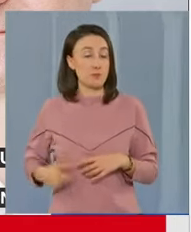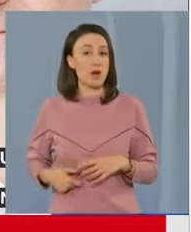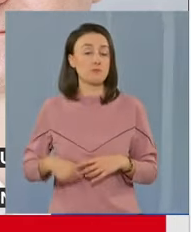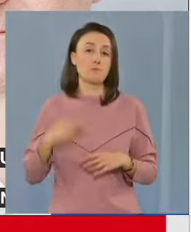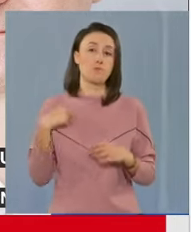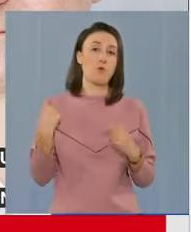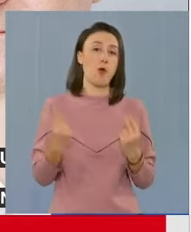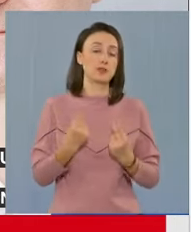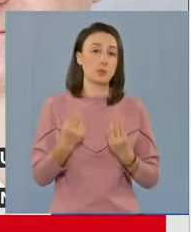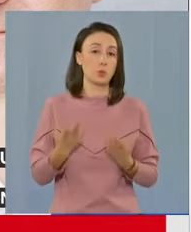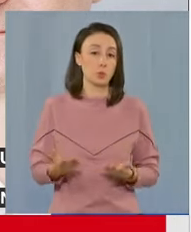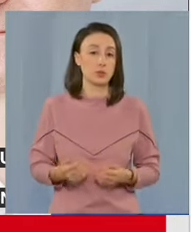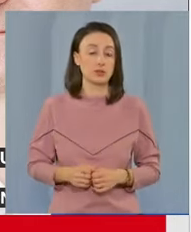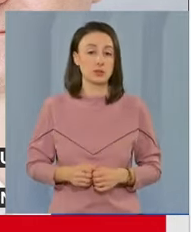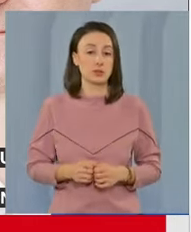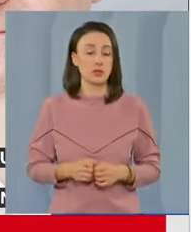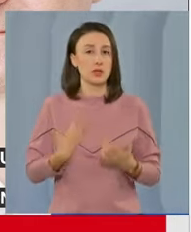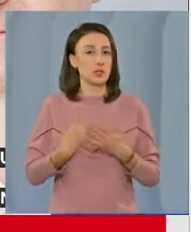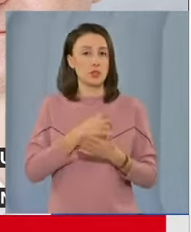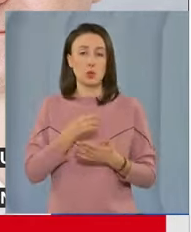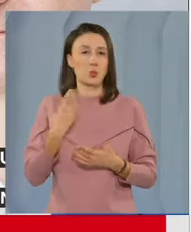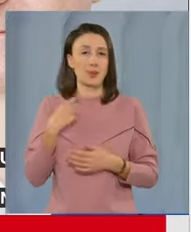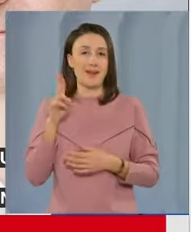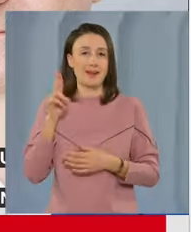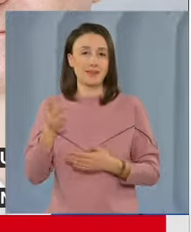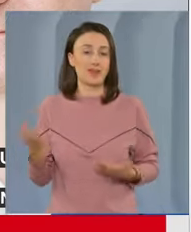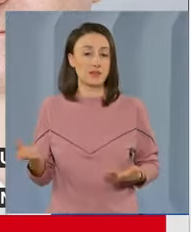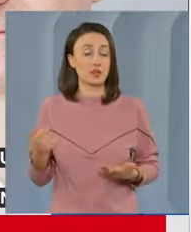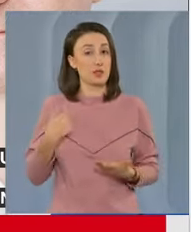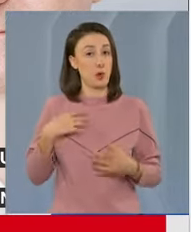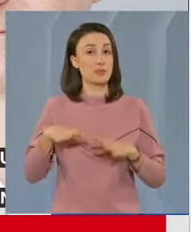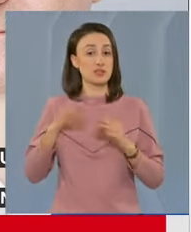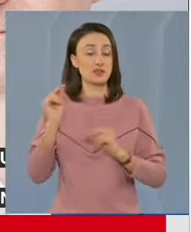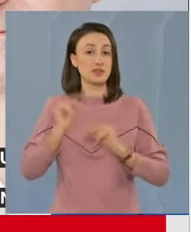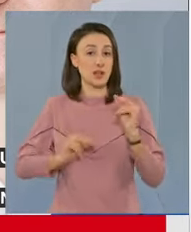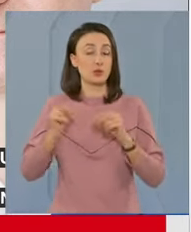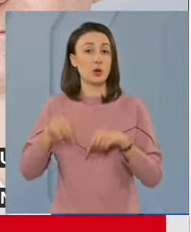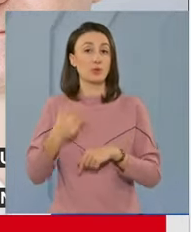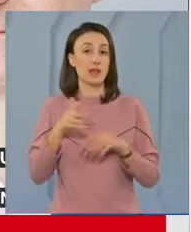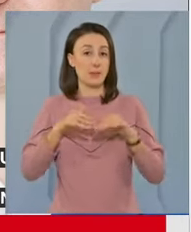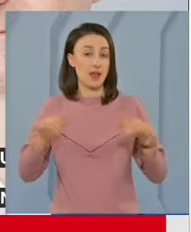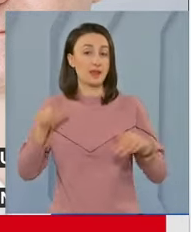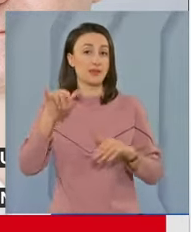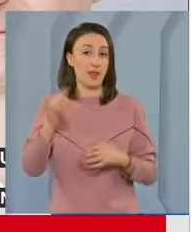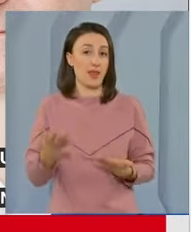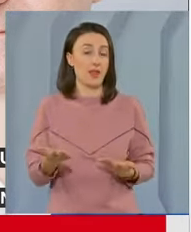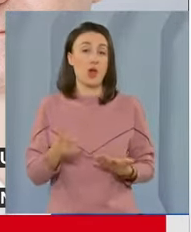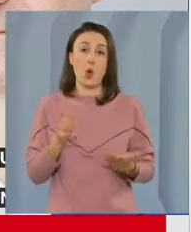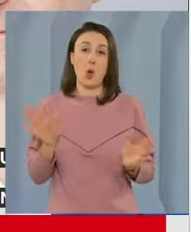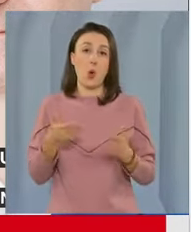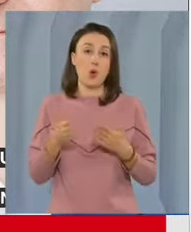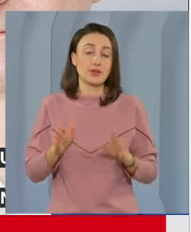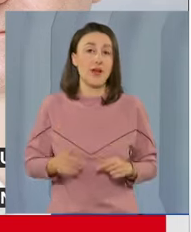Firea, dacă a fost un primar așa de bun, de ce nu-i candidatul? Deci eu am găsit datorii curente de 3 miliarde de lei. Adică oricare